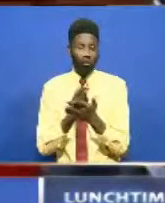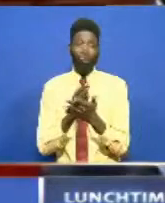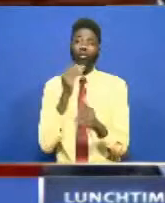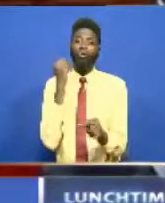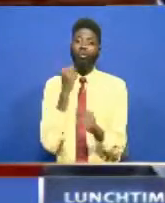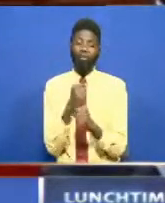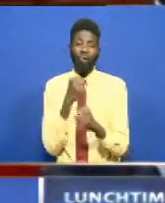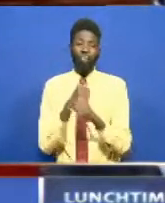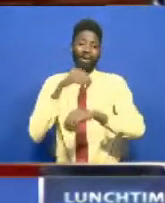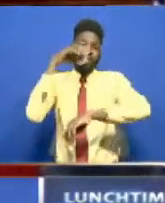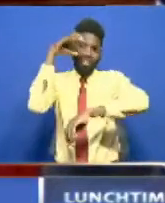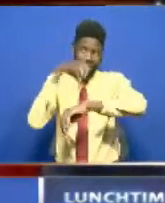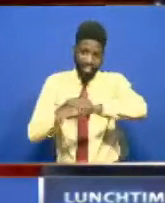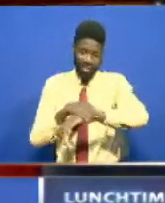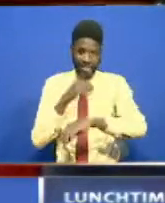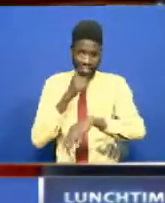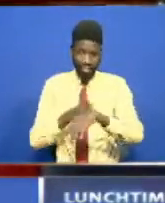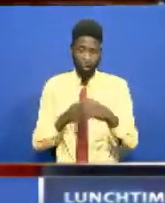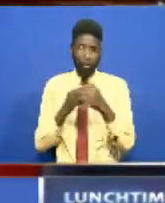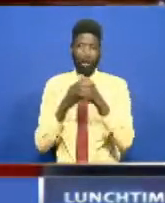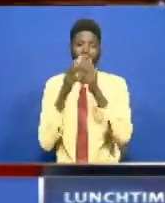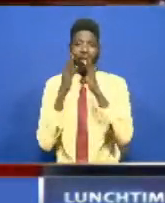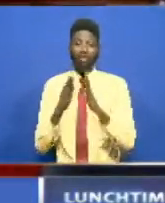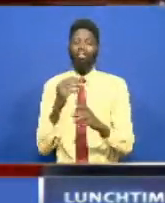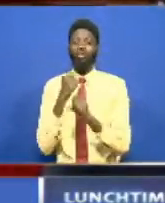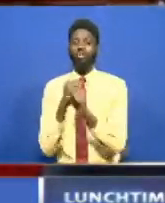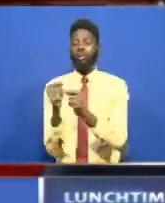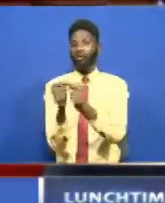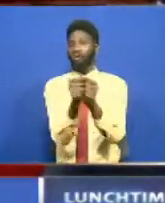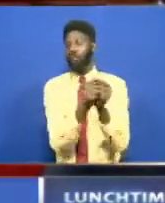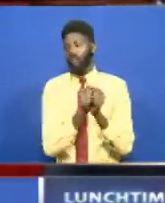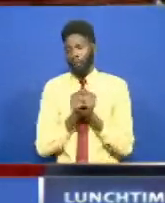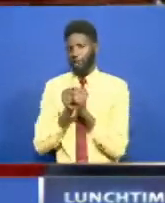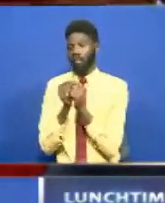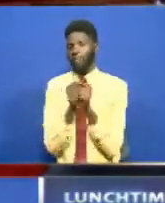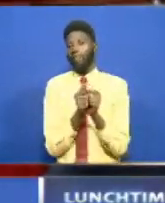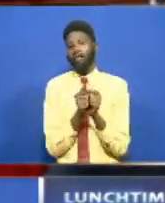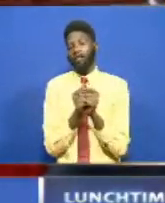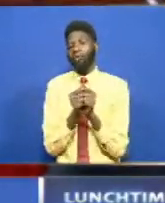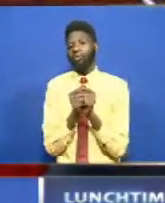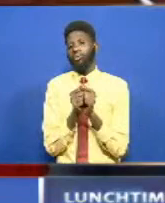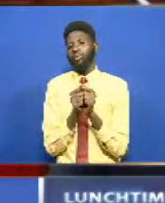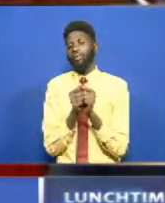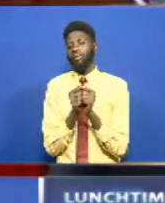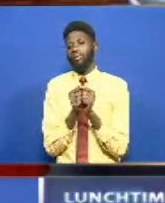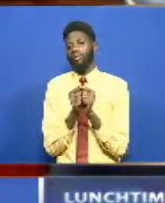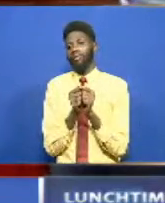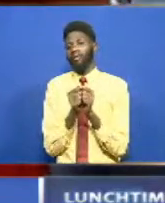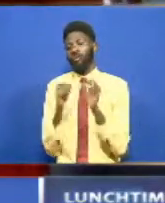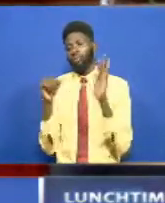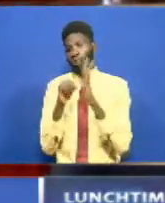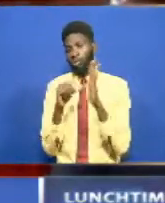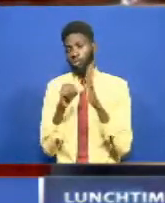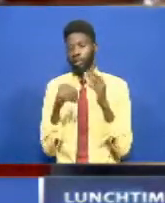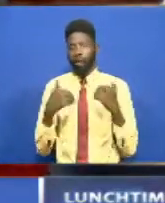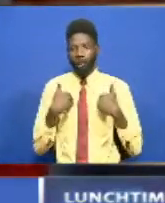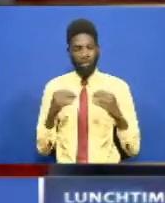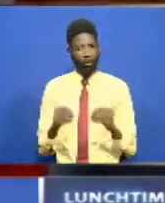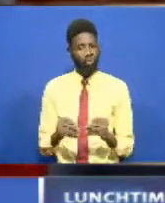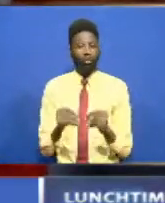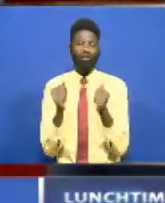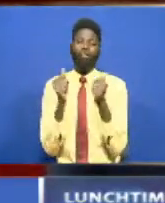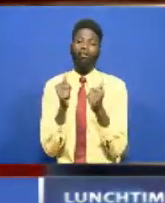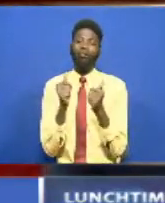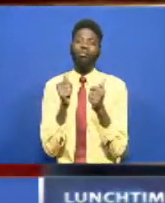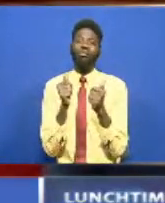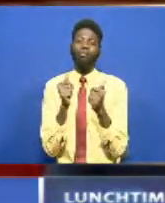itatokea viongozi wakija pamoja watatue mambo kwa njia ya haki, ili ambayo